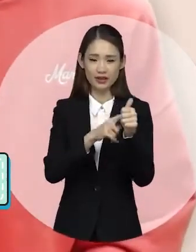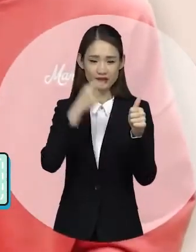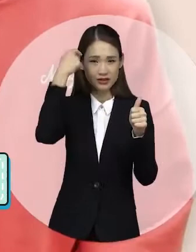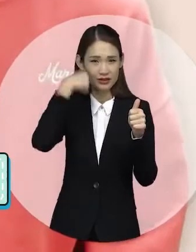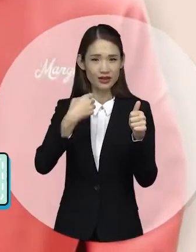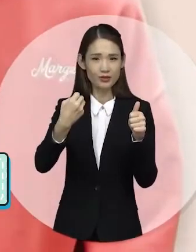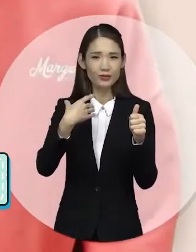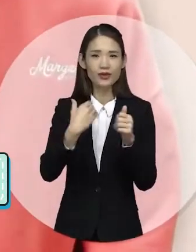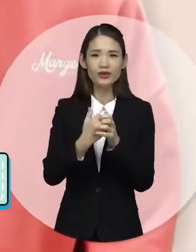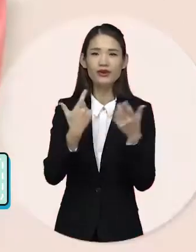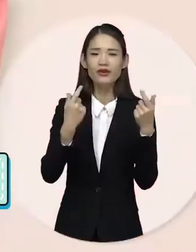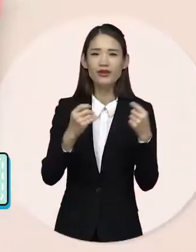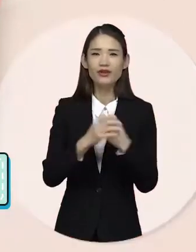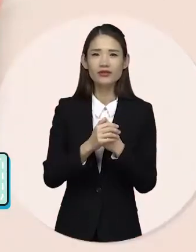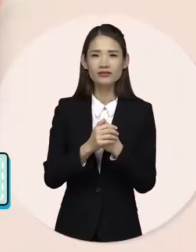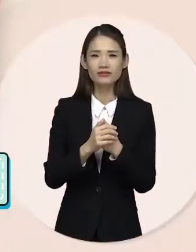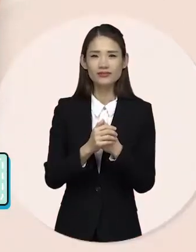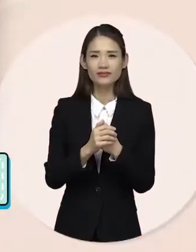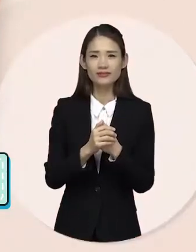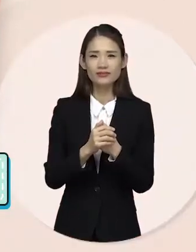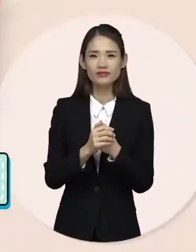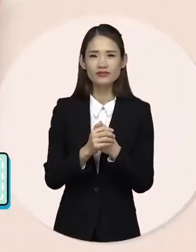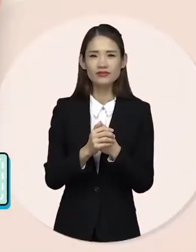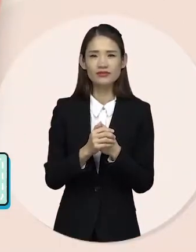그 사람한테 느껴지잖아요. 근데